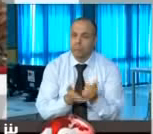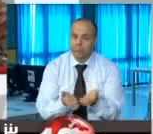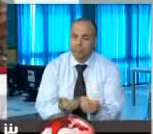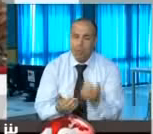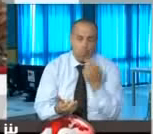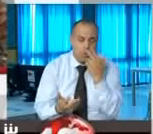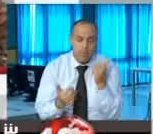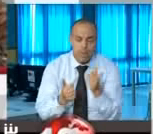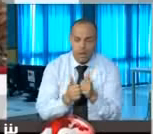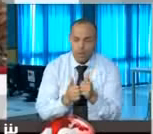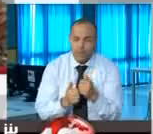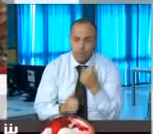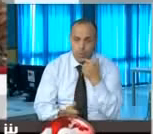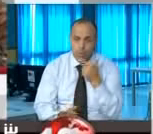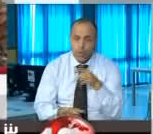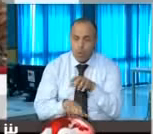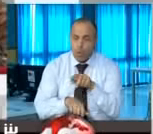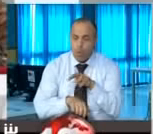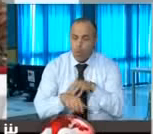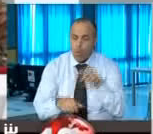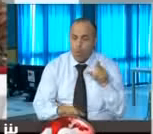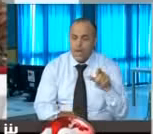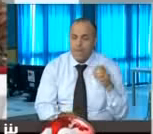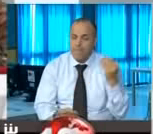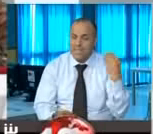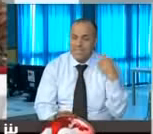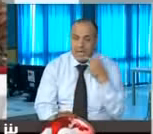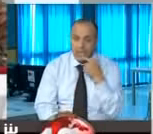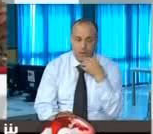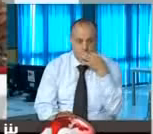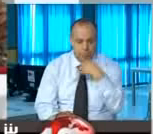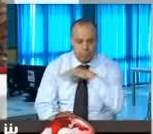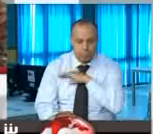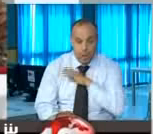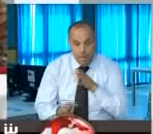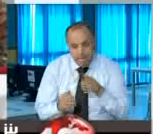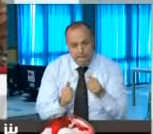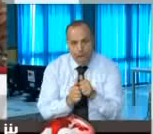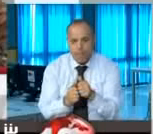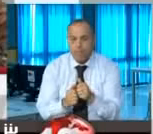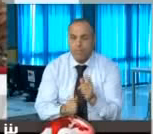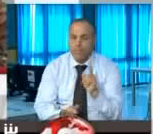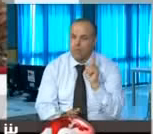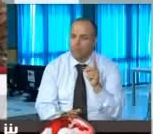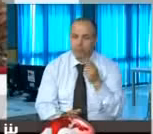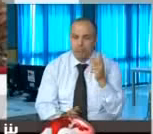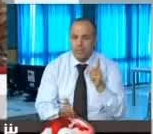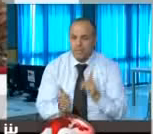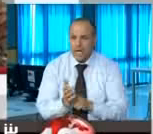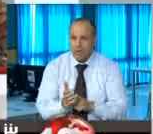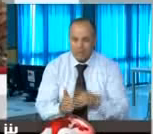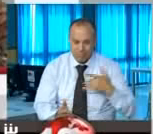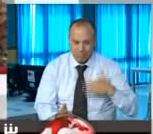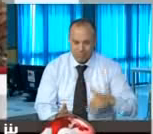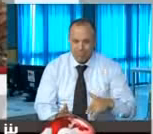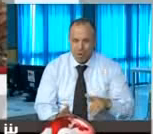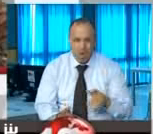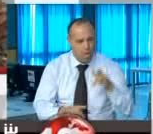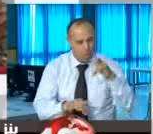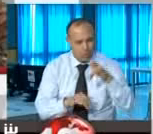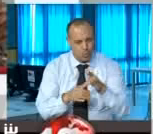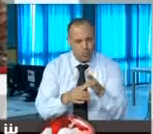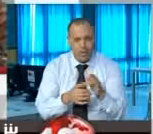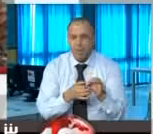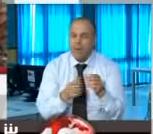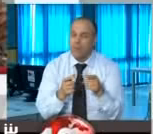الأمنية. وقال والي بنزرت محمد قويدر الذي أشرف على الحملة إنه لا يجب التهاون مع المعتدين على الملك